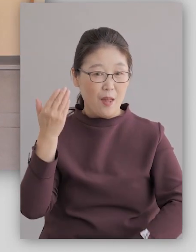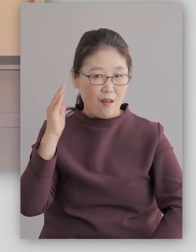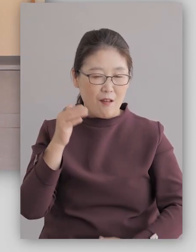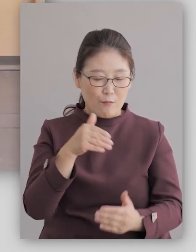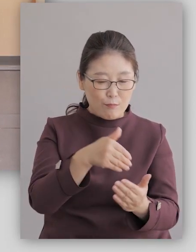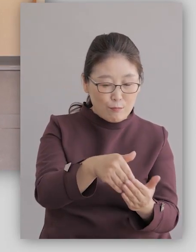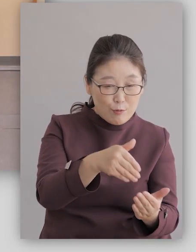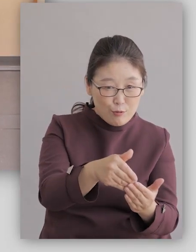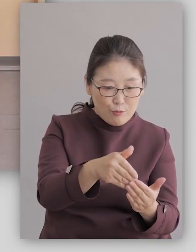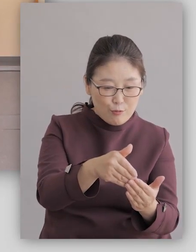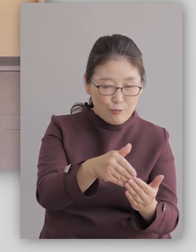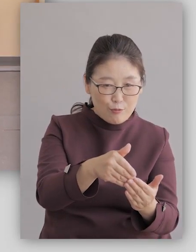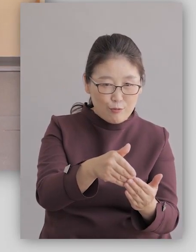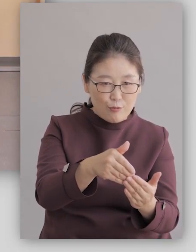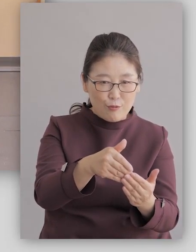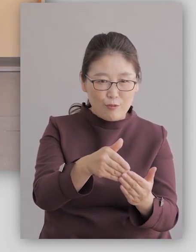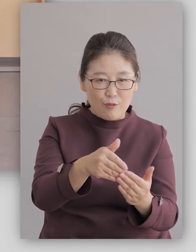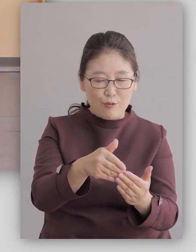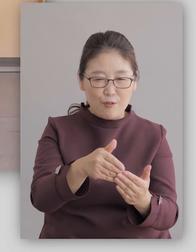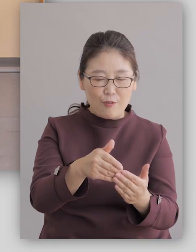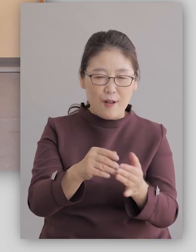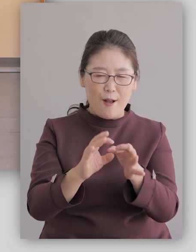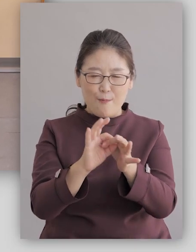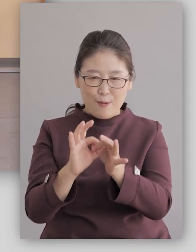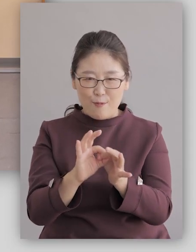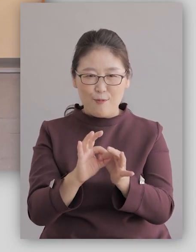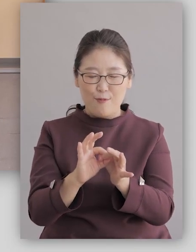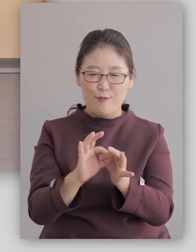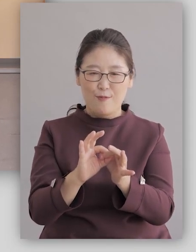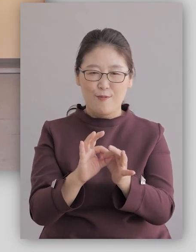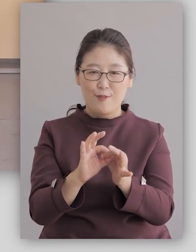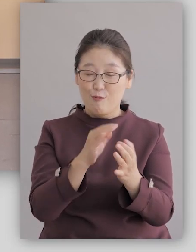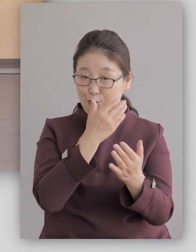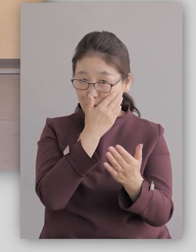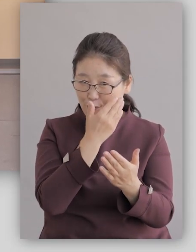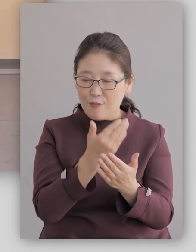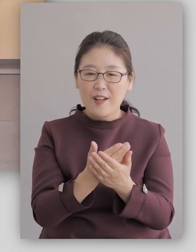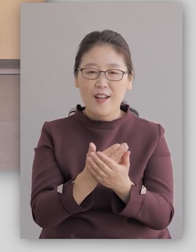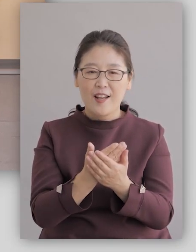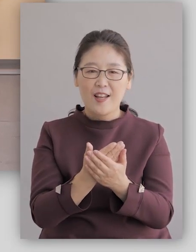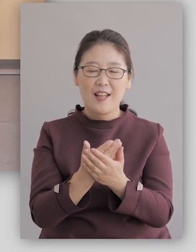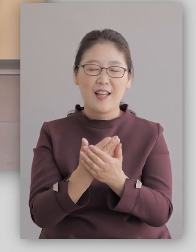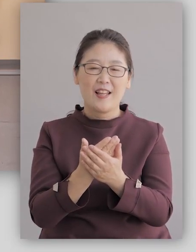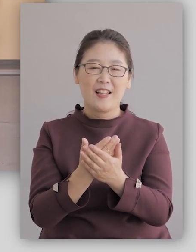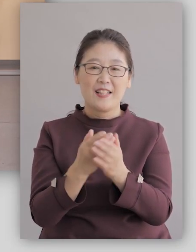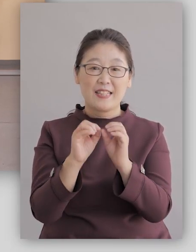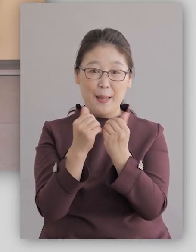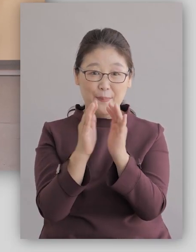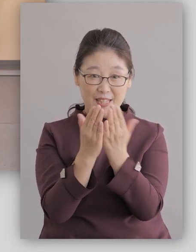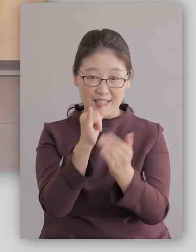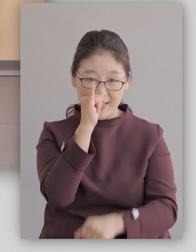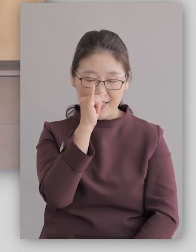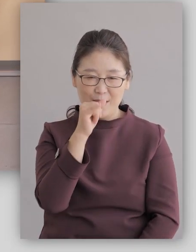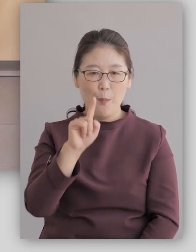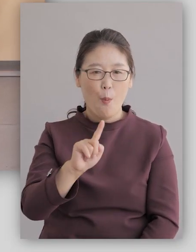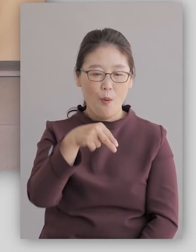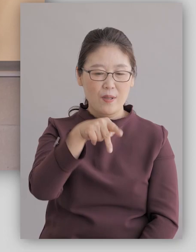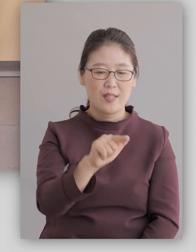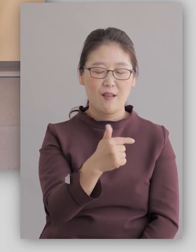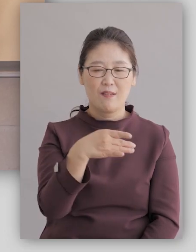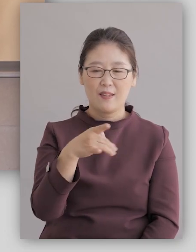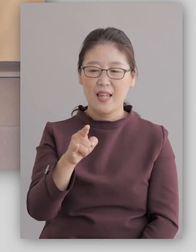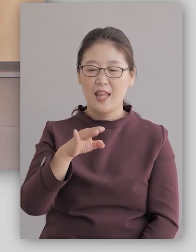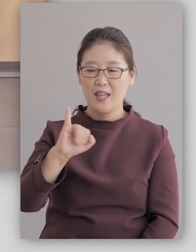쪽하고 중요하게 연관을 맺었던 잡지가 하나 있습니다. 바로 선데이 서울입니다.